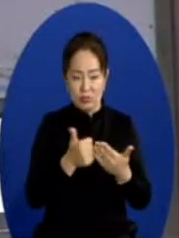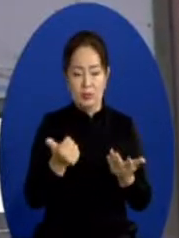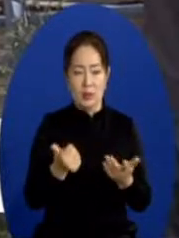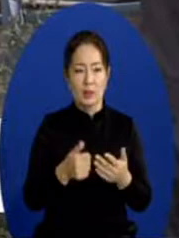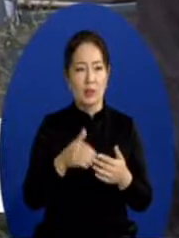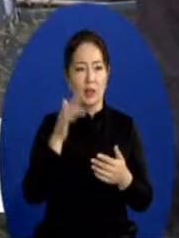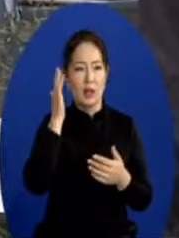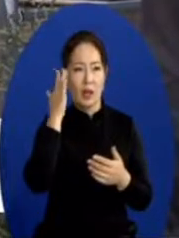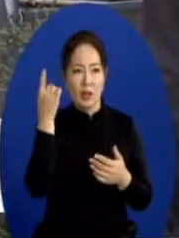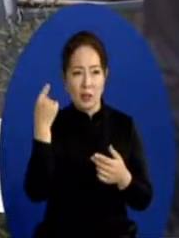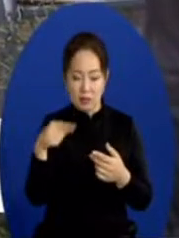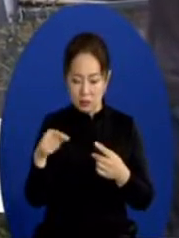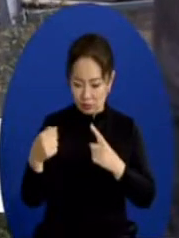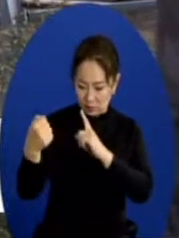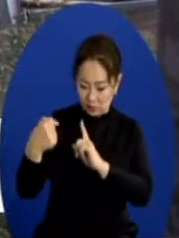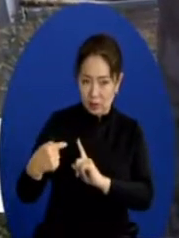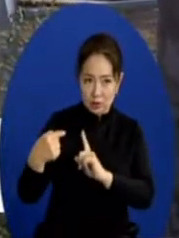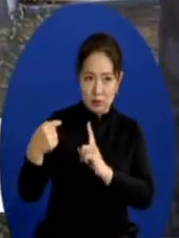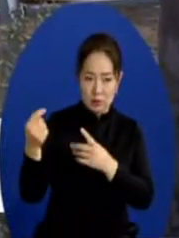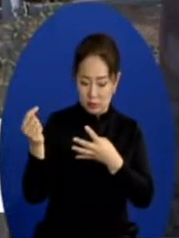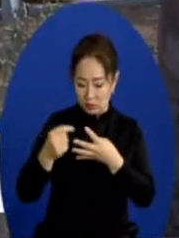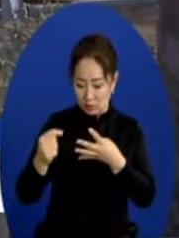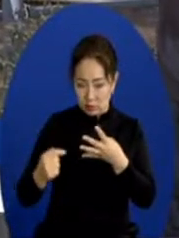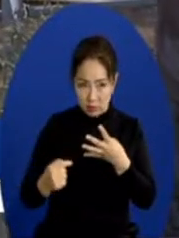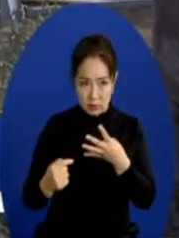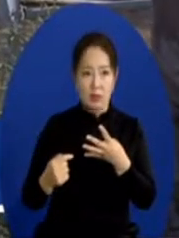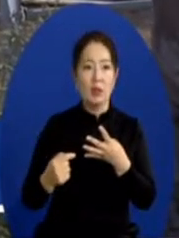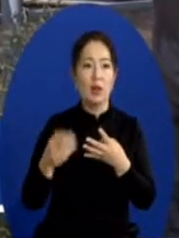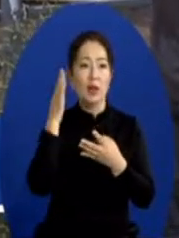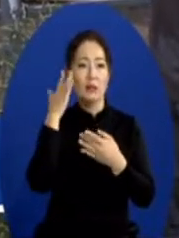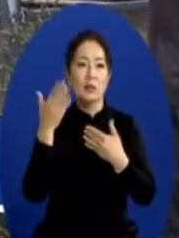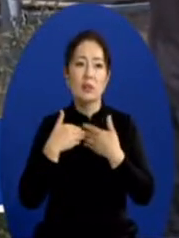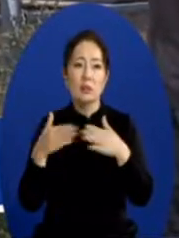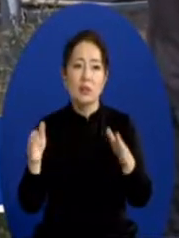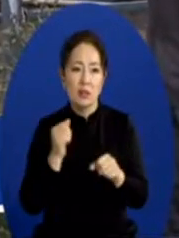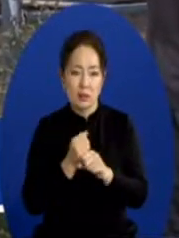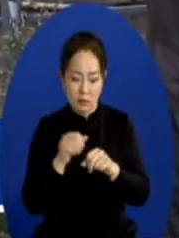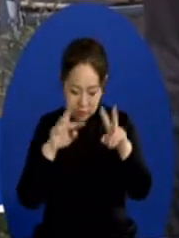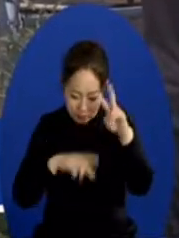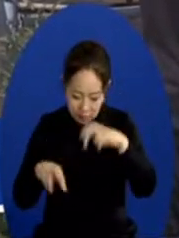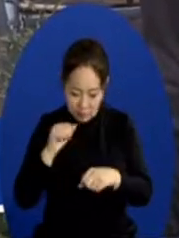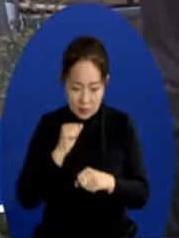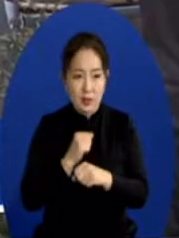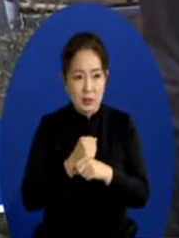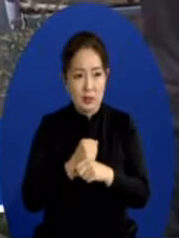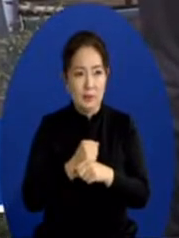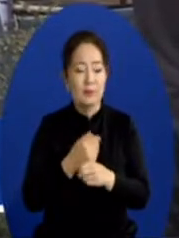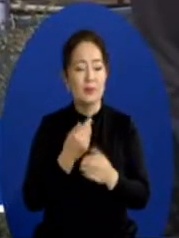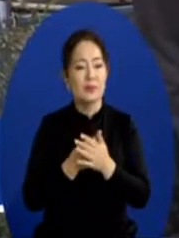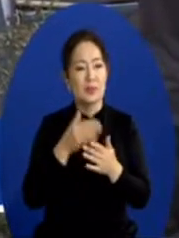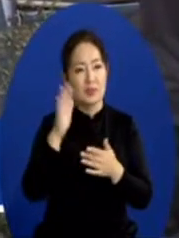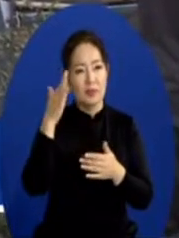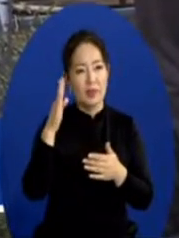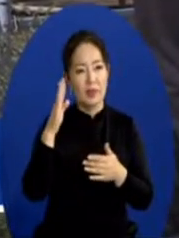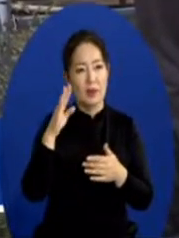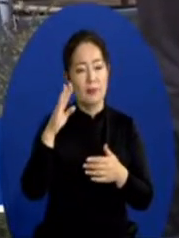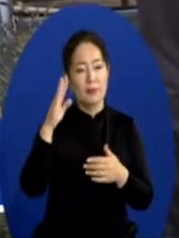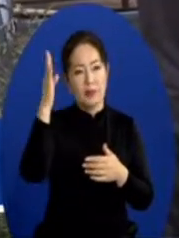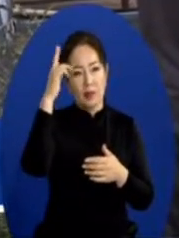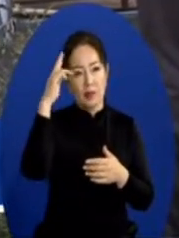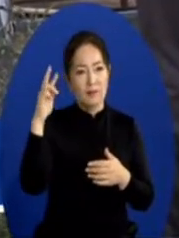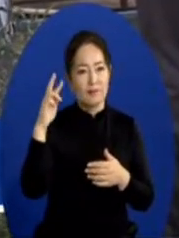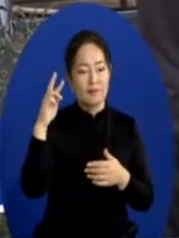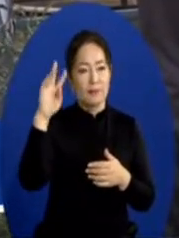нар бол одоо импортлогч орны шаардлага учраас импортлогч гадаад зах зээлийг одоо нэх асуудлаар идэвхтэй ажиллаж байгаа. Тухайлбал одоо Вьетнам улстай бол одоо